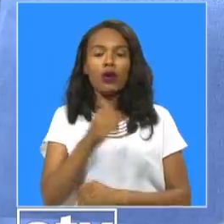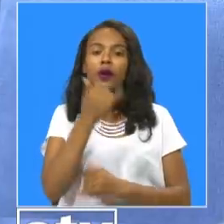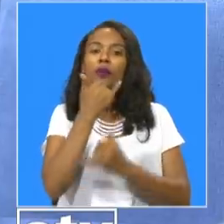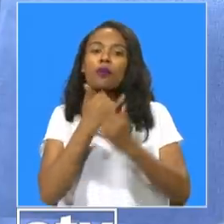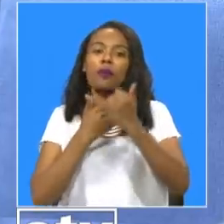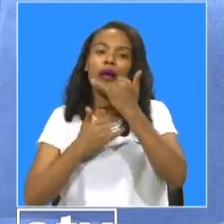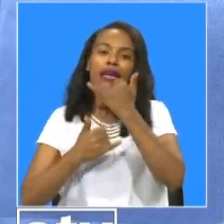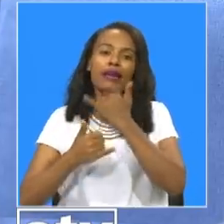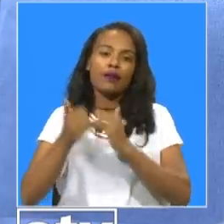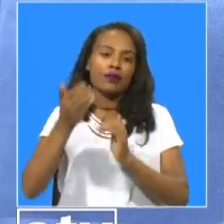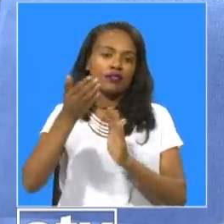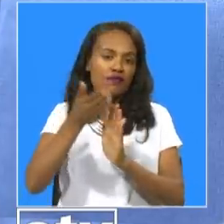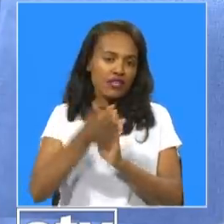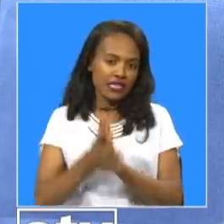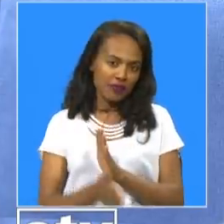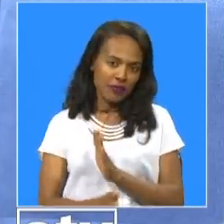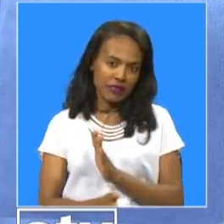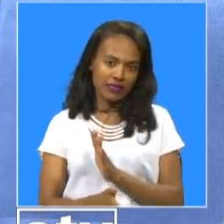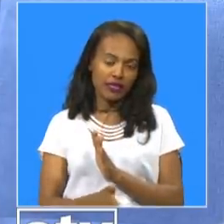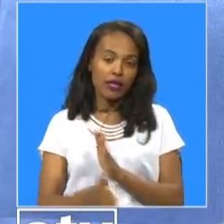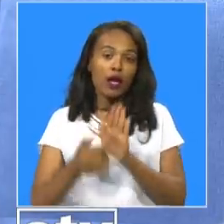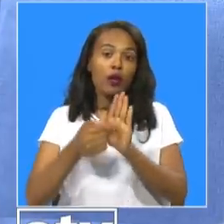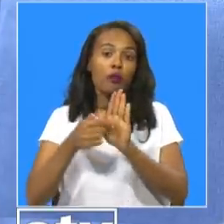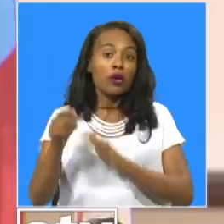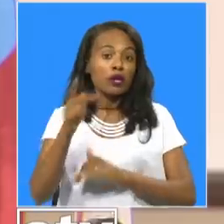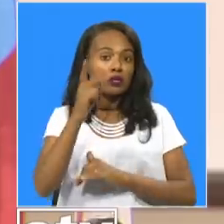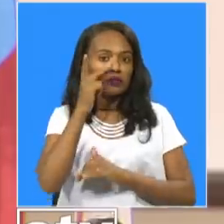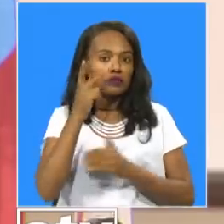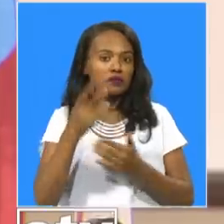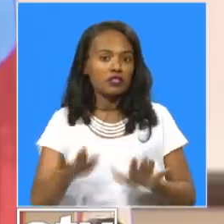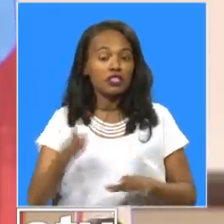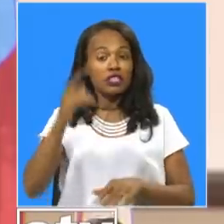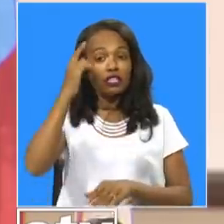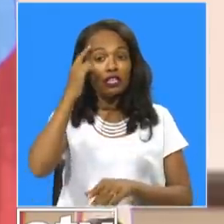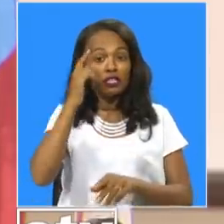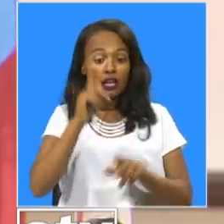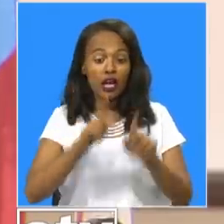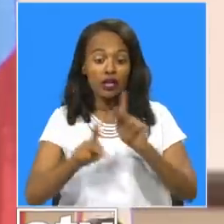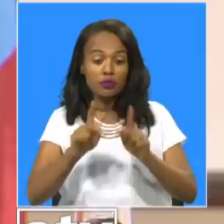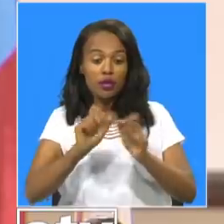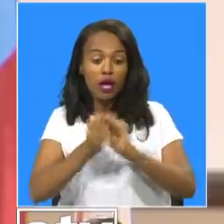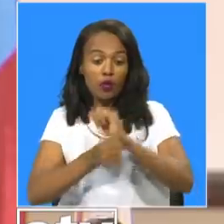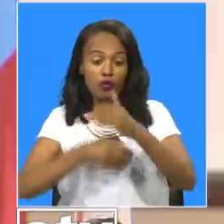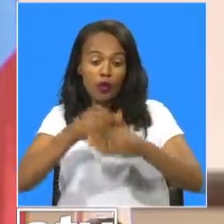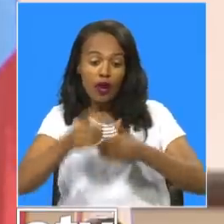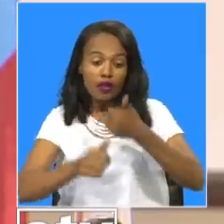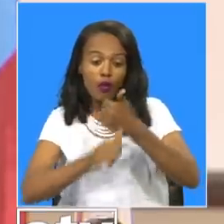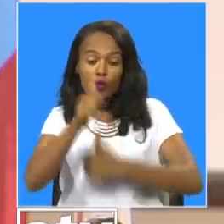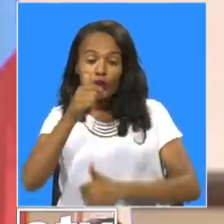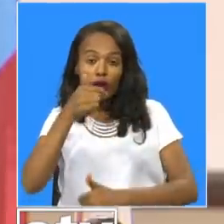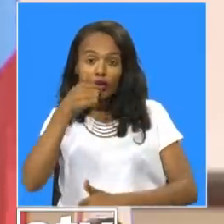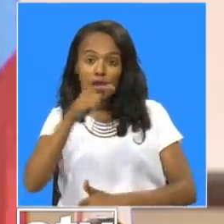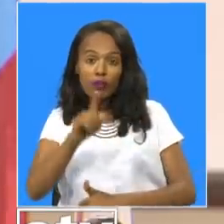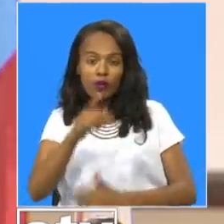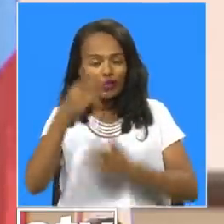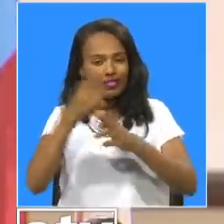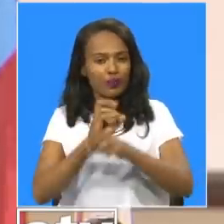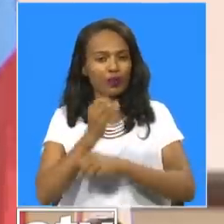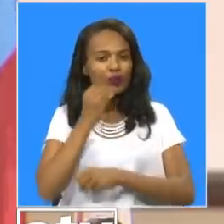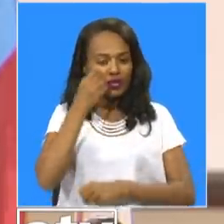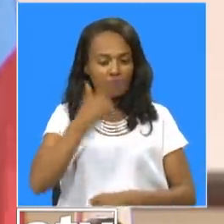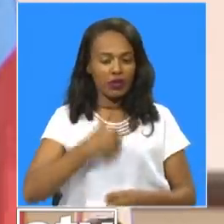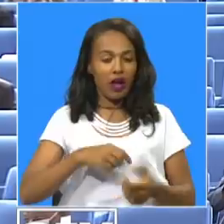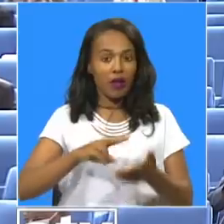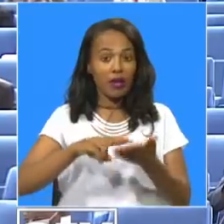በደል ሲፈጸምበት በግልጽ እያየን ነው። የትግራይ ህዝብ ከለውጥ በኋላ ተጎድቷል የሚለው የተከበረው ምክር ቤት